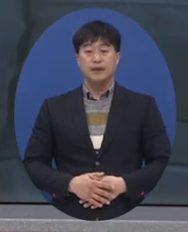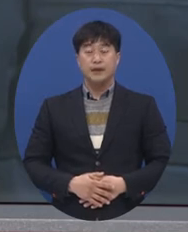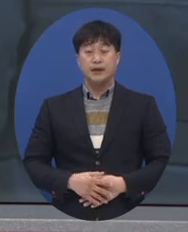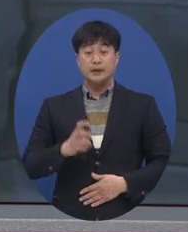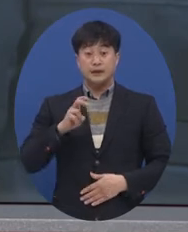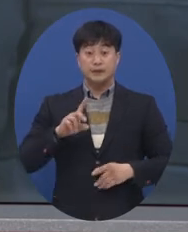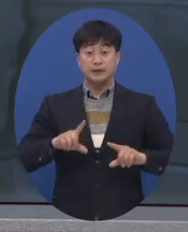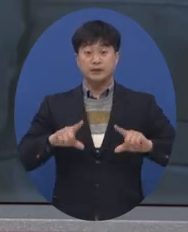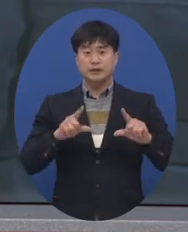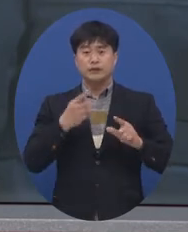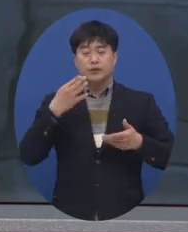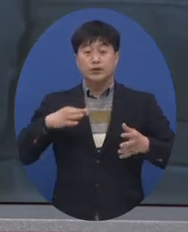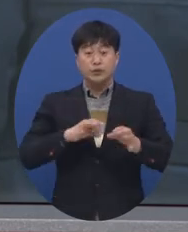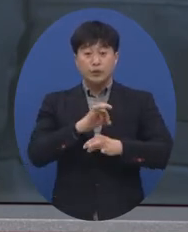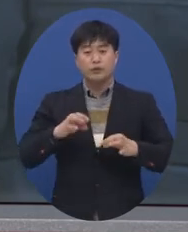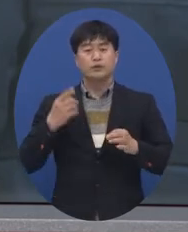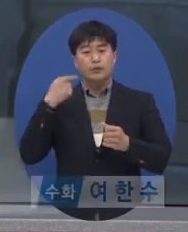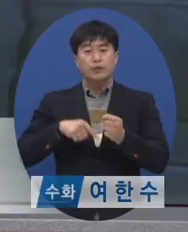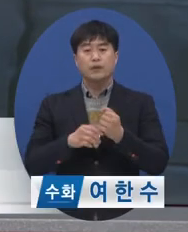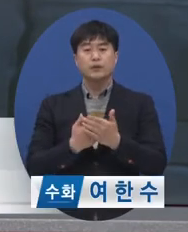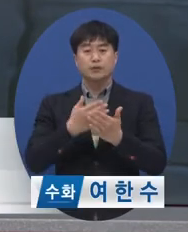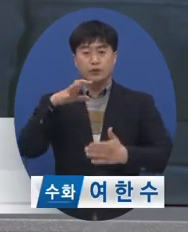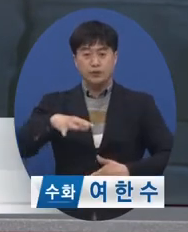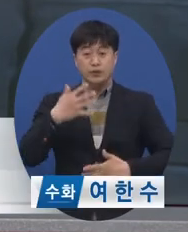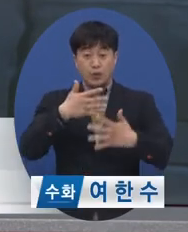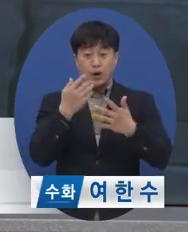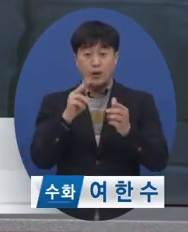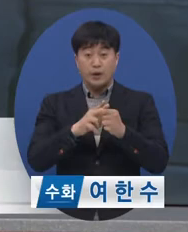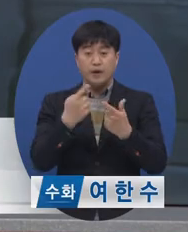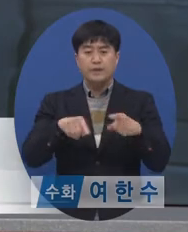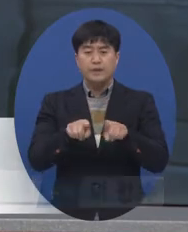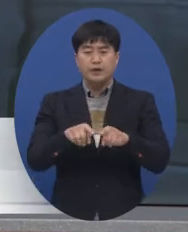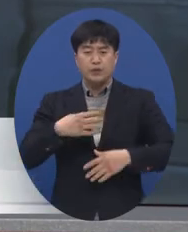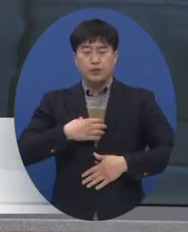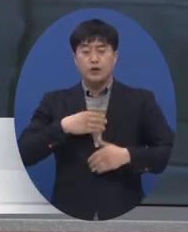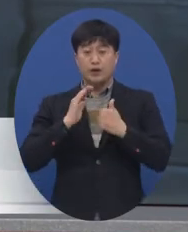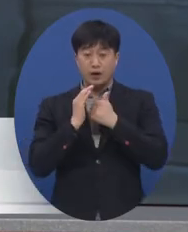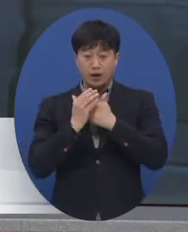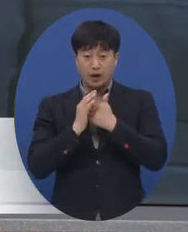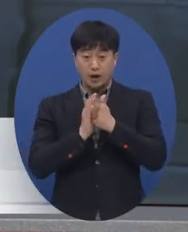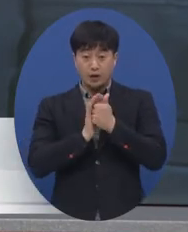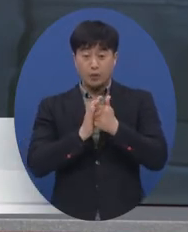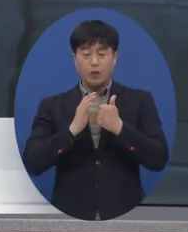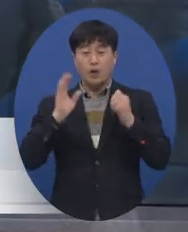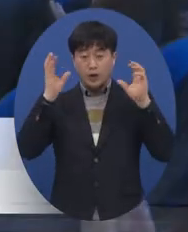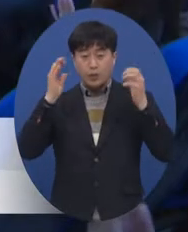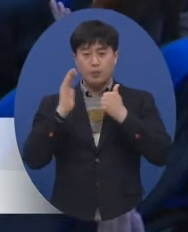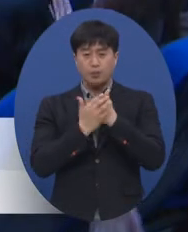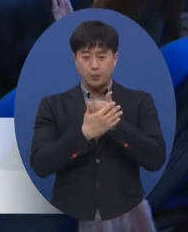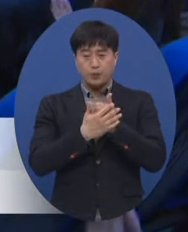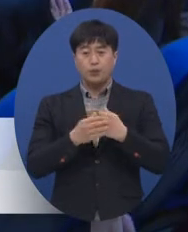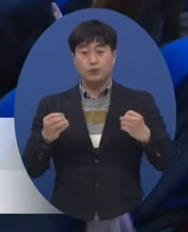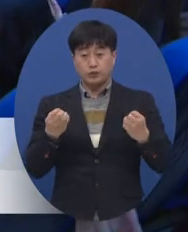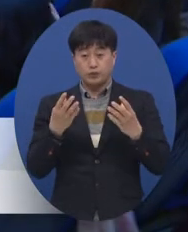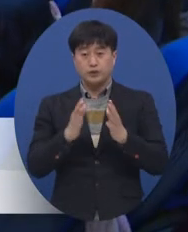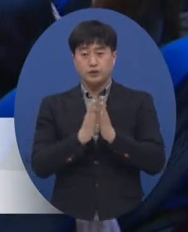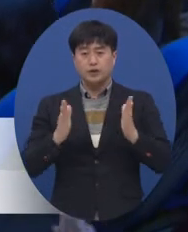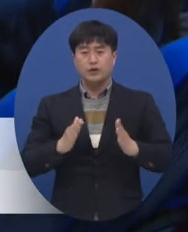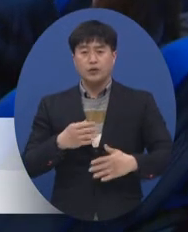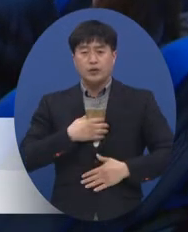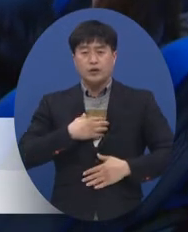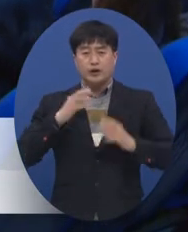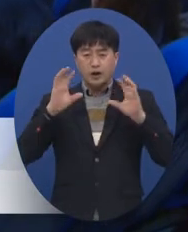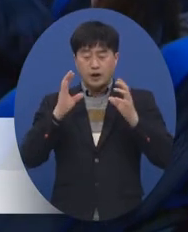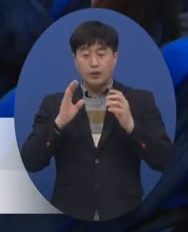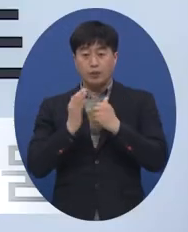지난 22일 경기도경제과학진흥원에서 영화와 함께 위기아동 보호 통일장 토크 콘서트가 열렸습니다. 위기아동 보호의